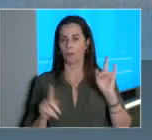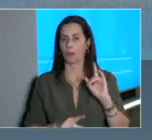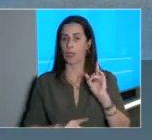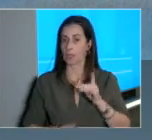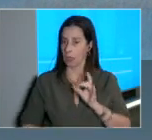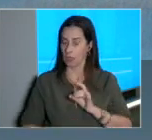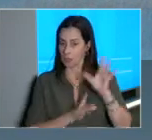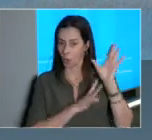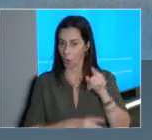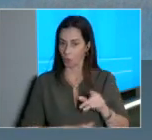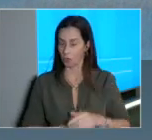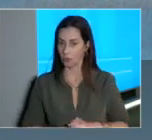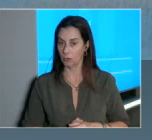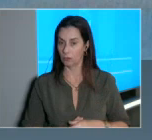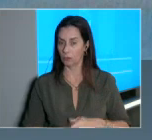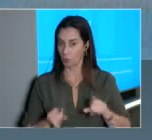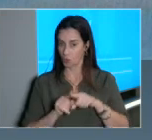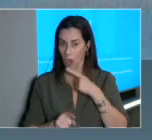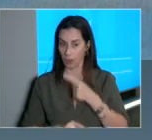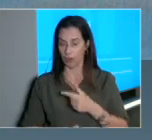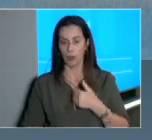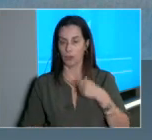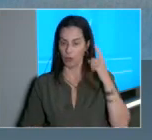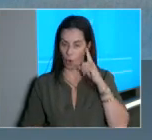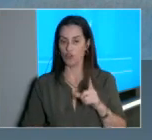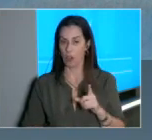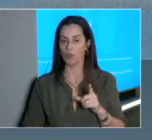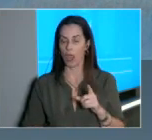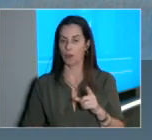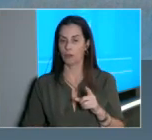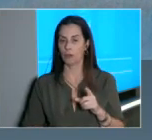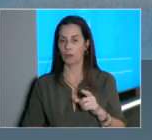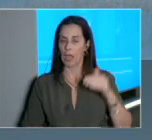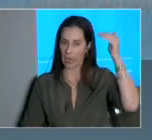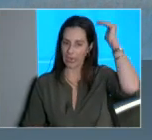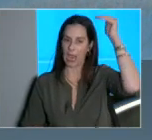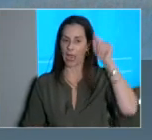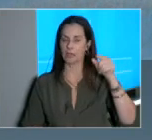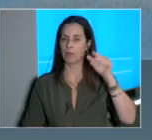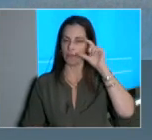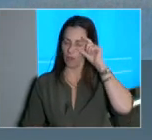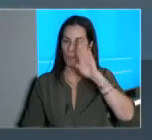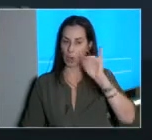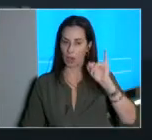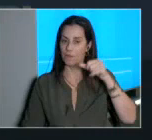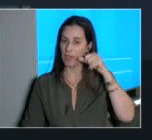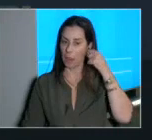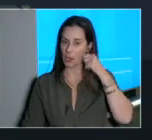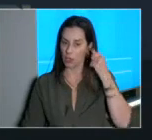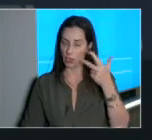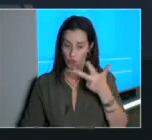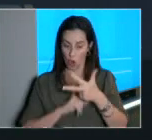לזרוק אותו מהחלון, כמו שאמרת אתמול? אני חושב שבני גנץ ויעלון וגבי